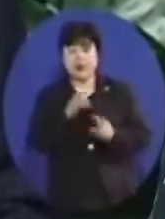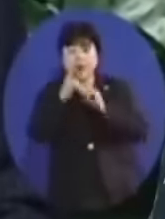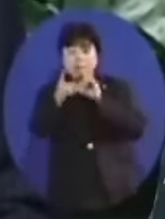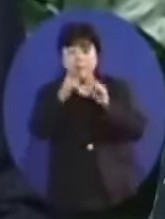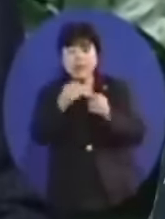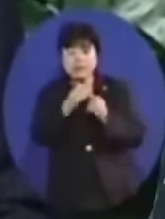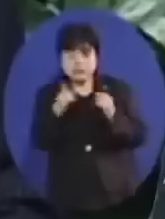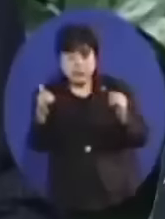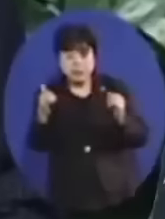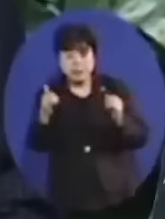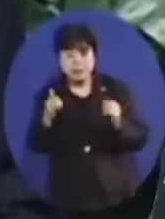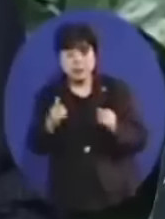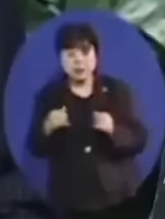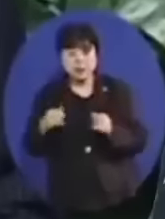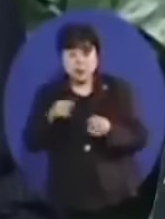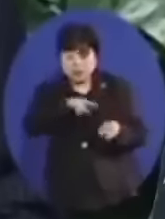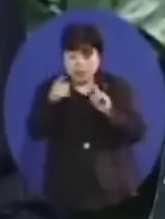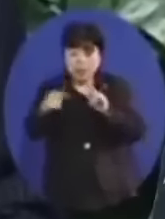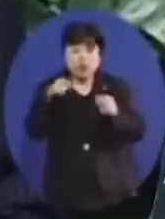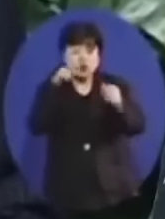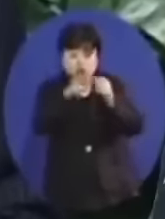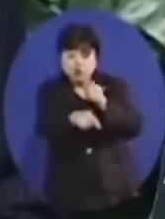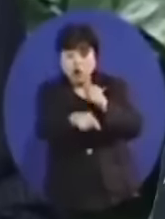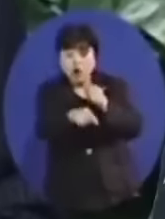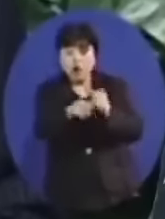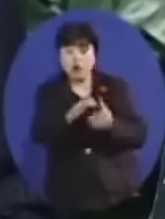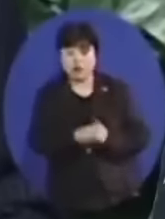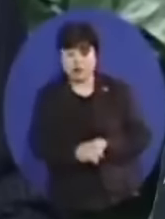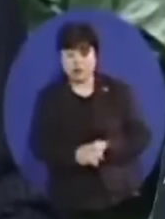말로서 사람을 살리기도 하고 죽이기도 하는 것입니다.